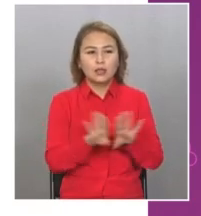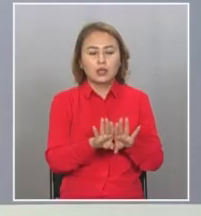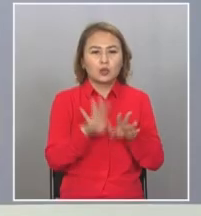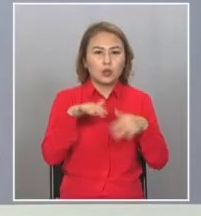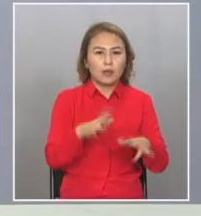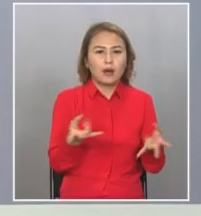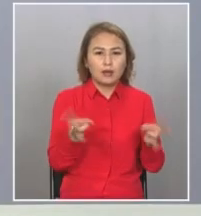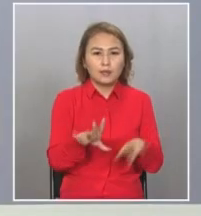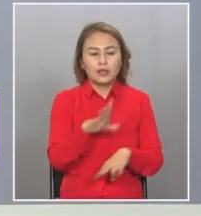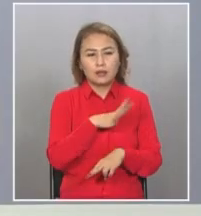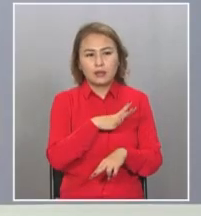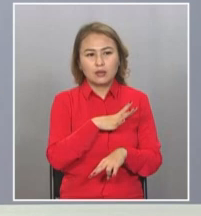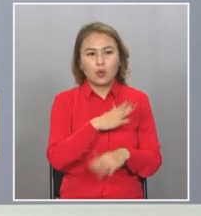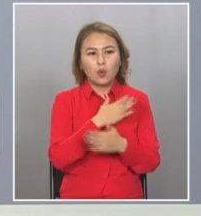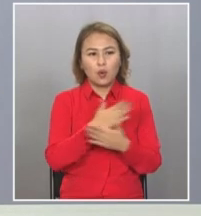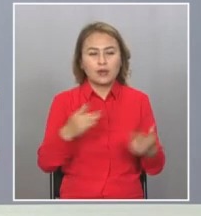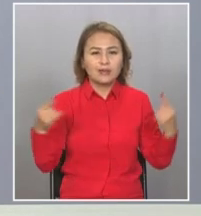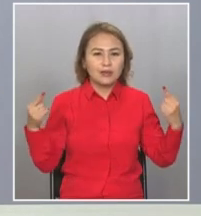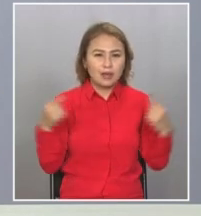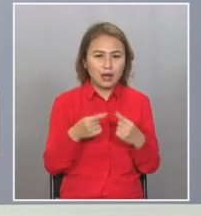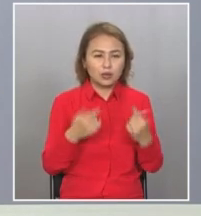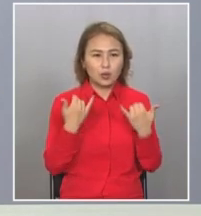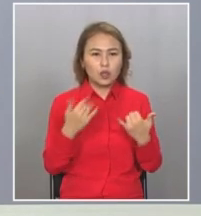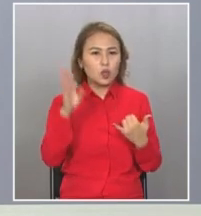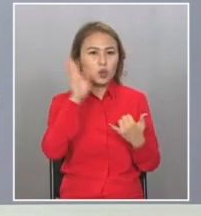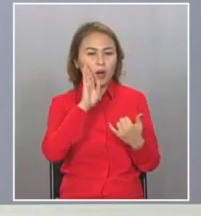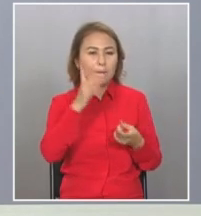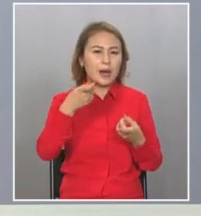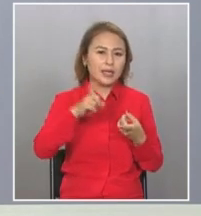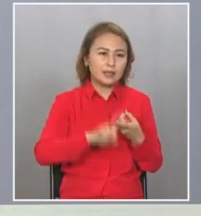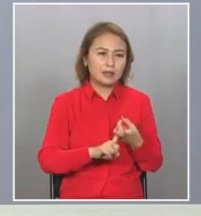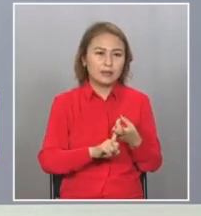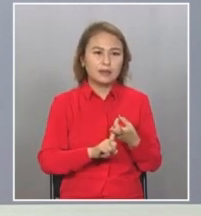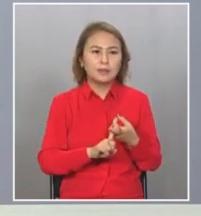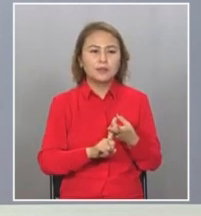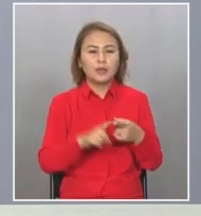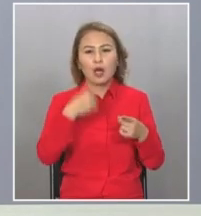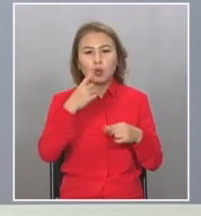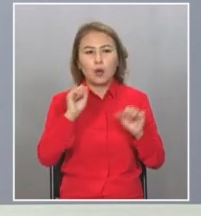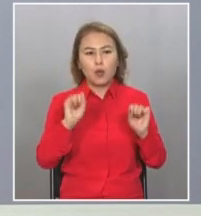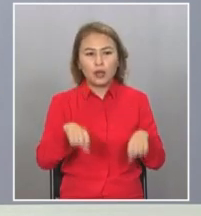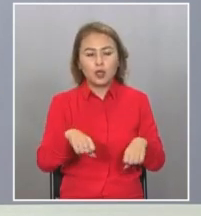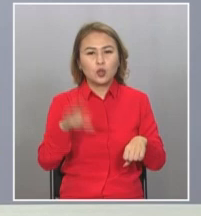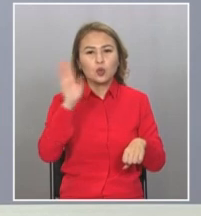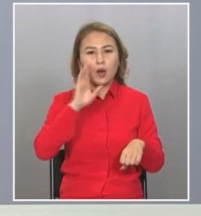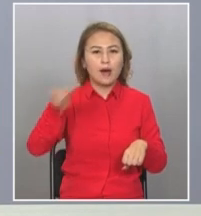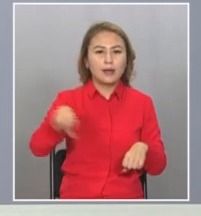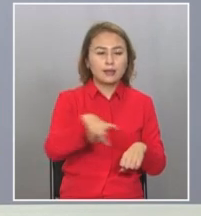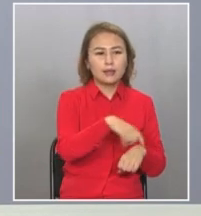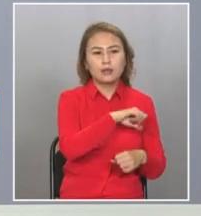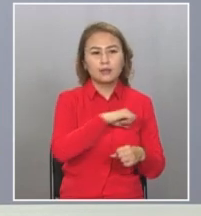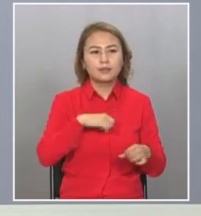Атакама шөлі қалыптасқан. Ол нақты осы суық ағыстарға байланысты айтуға болады. Суық ағыстар